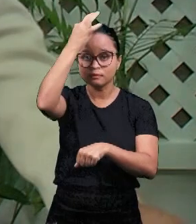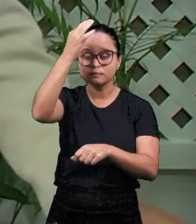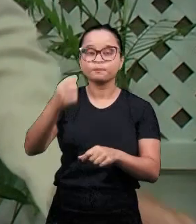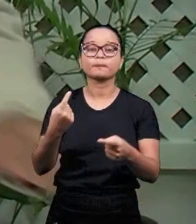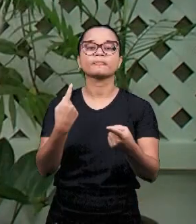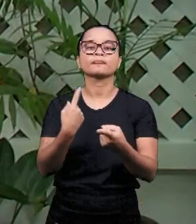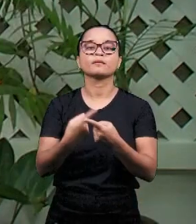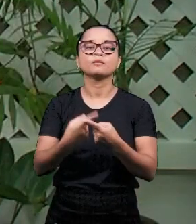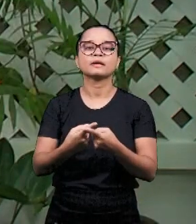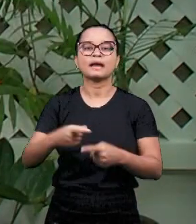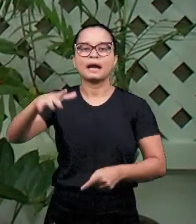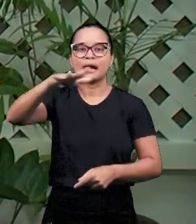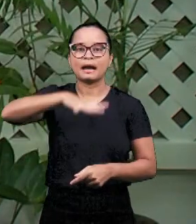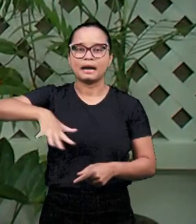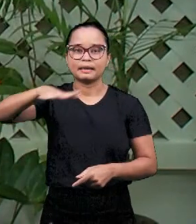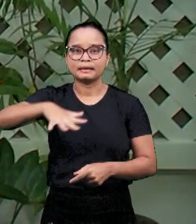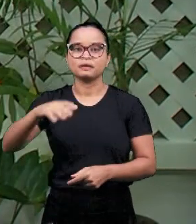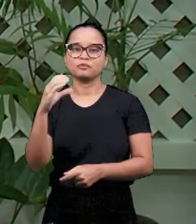où